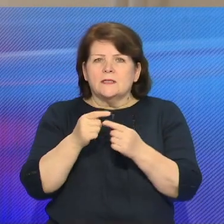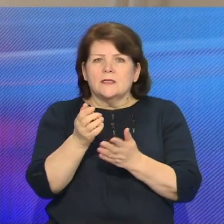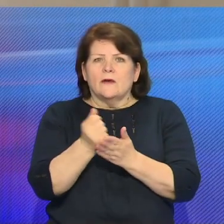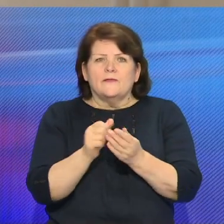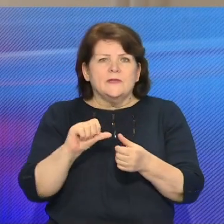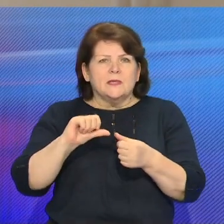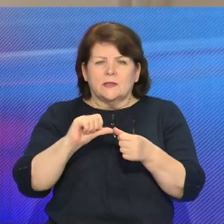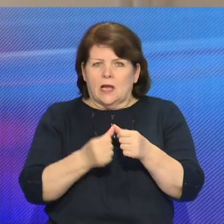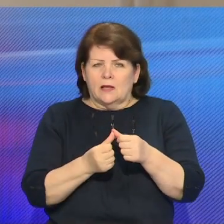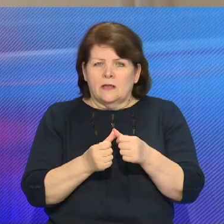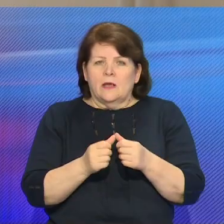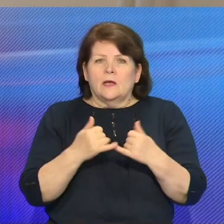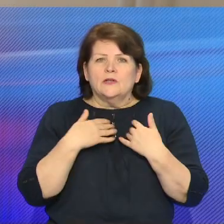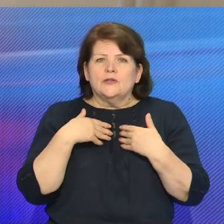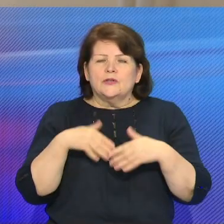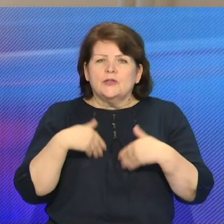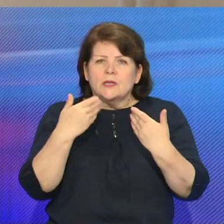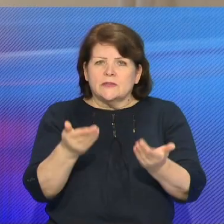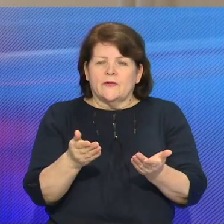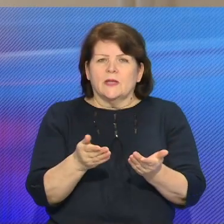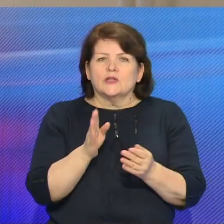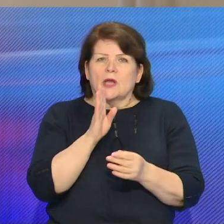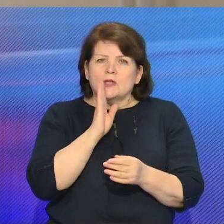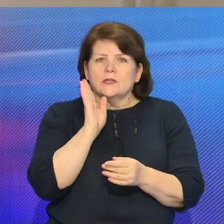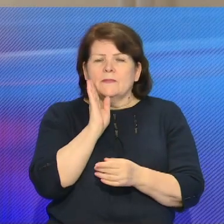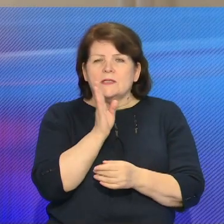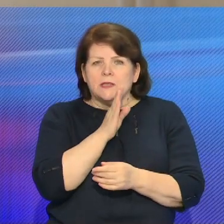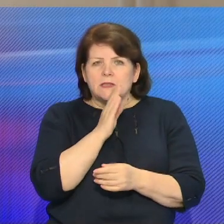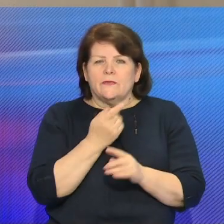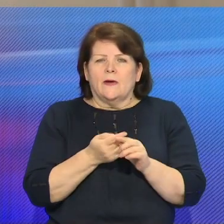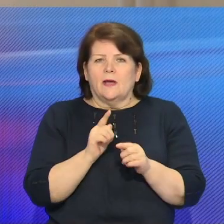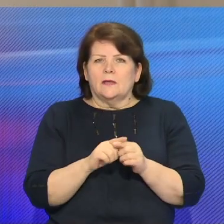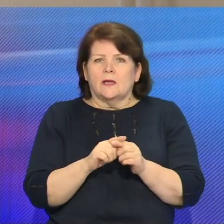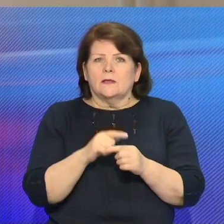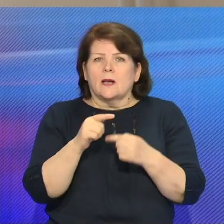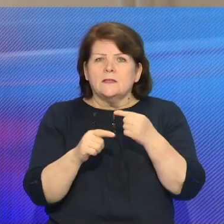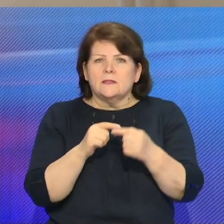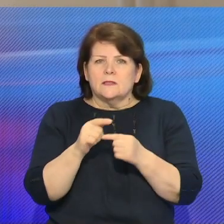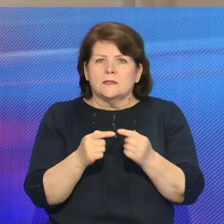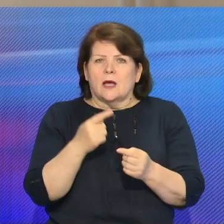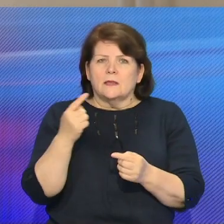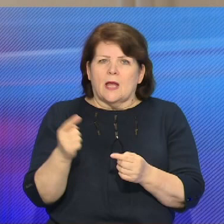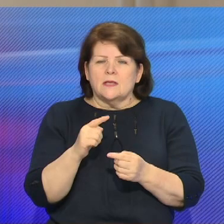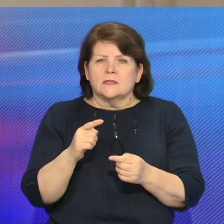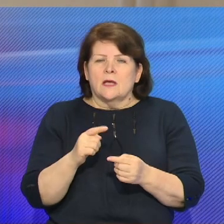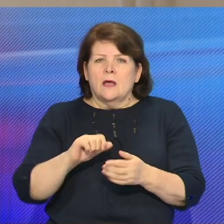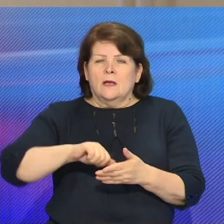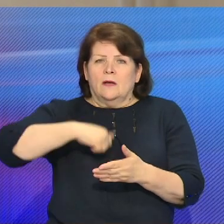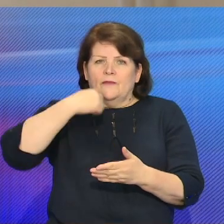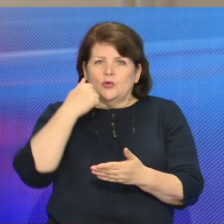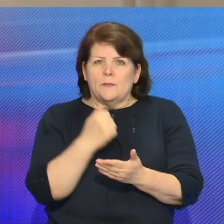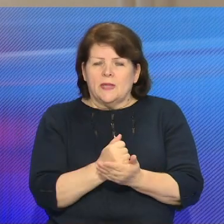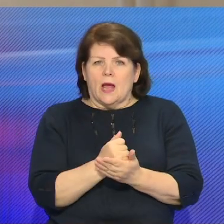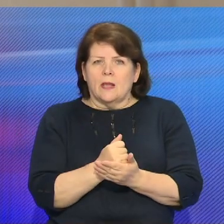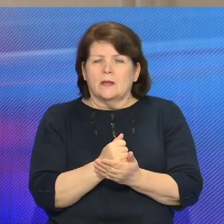знаете, чествование женщин, вообще чествование материнства – это одна из традиций, одна из фундаментальных основ